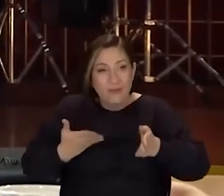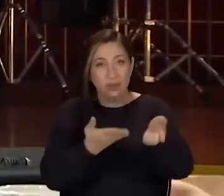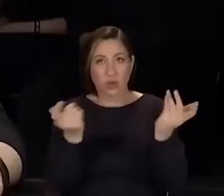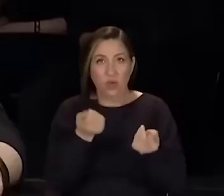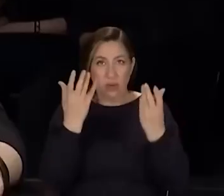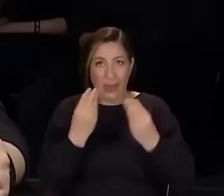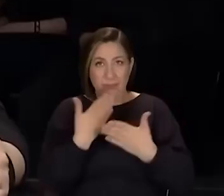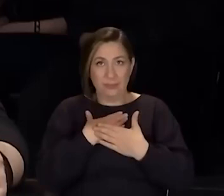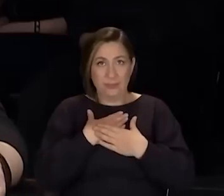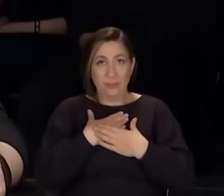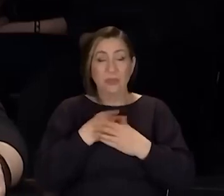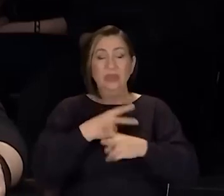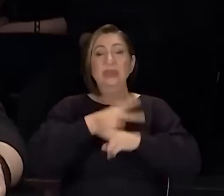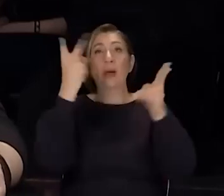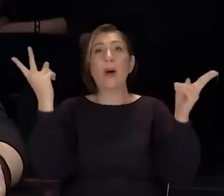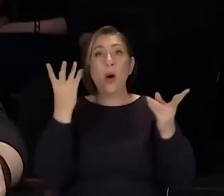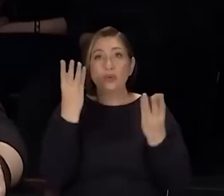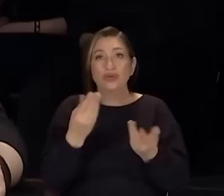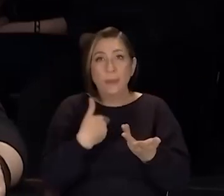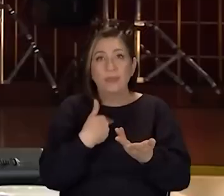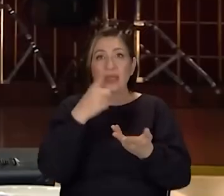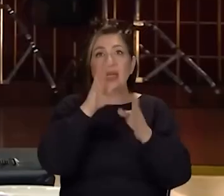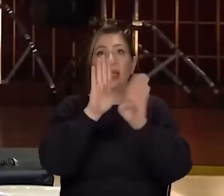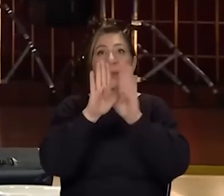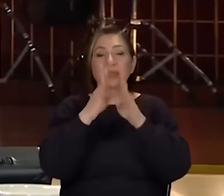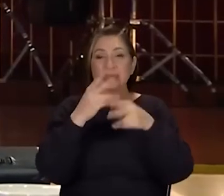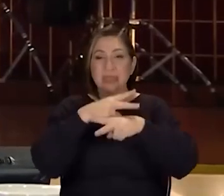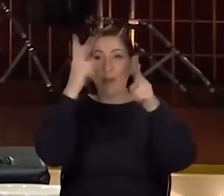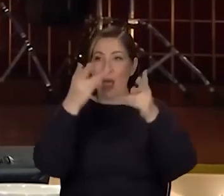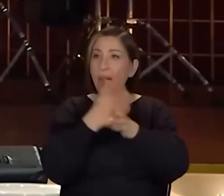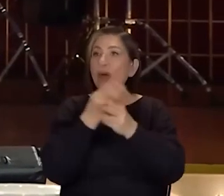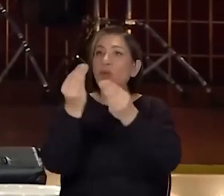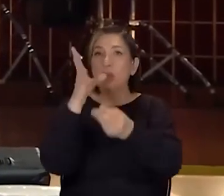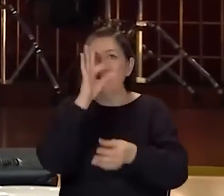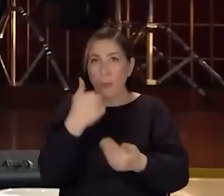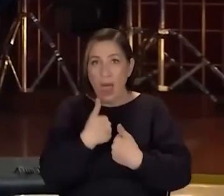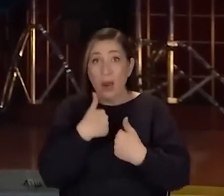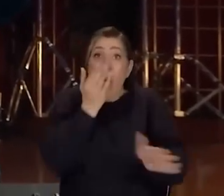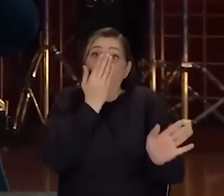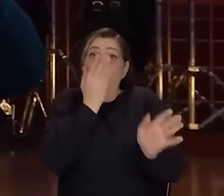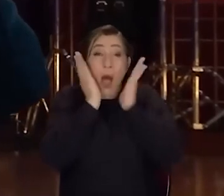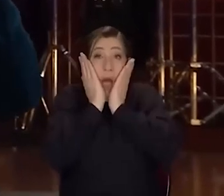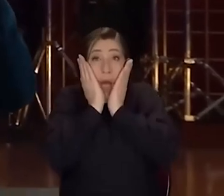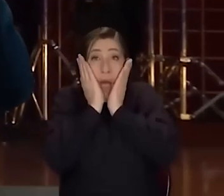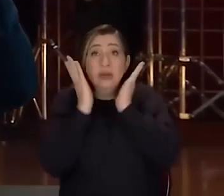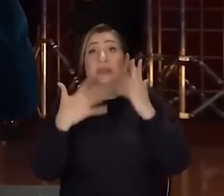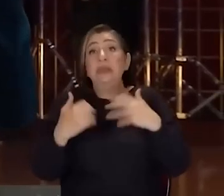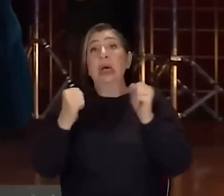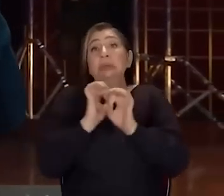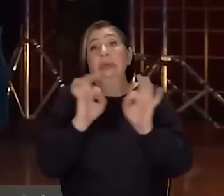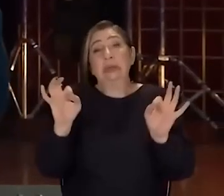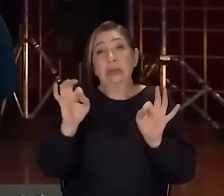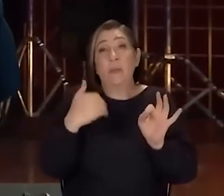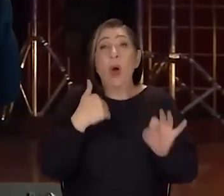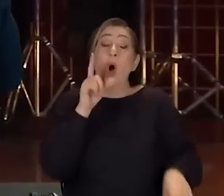olsam, yine o zaman da sabahlayacağım. Senin sabah kapına ekmek benim sayemde geliyor. İşte. Gerizekalı. Çok sağlıksız.